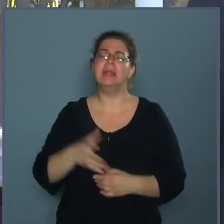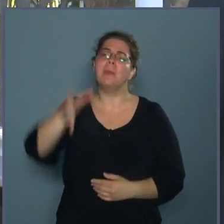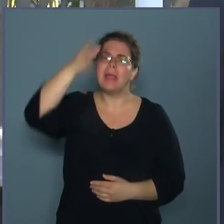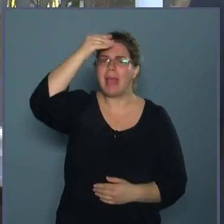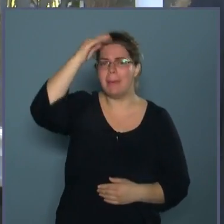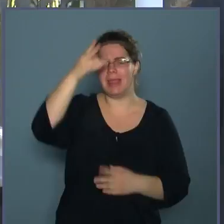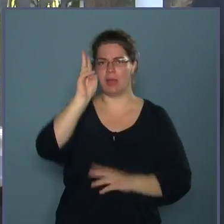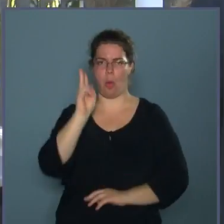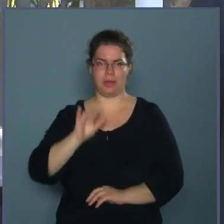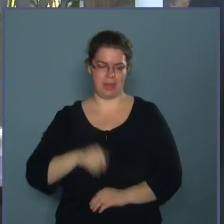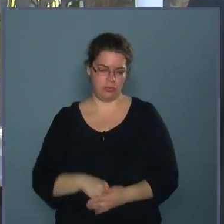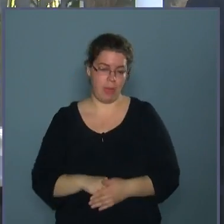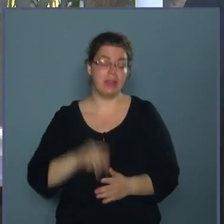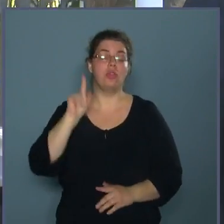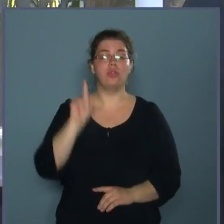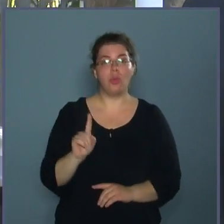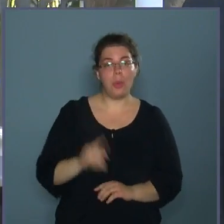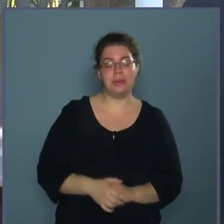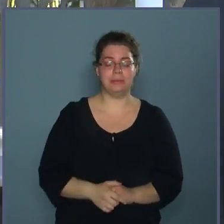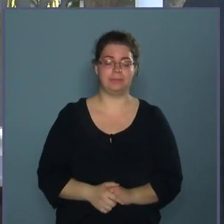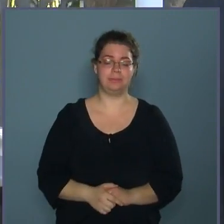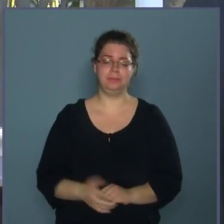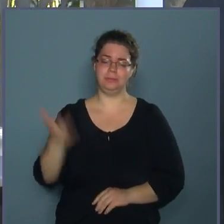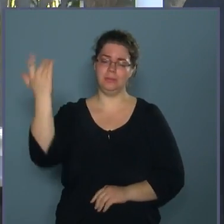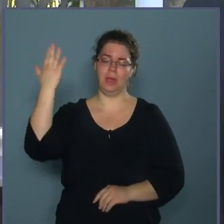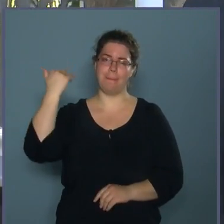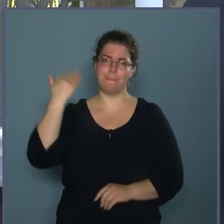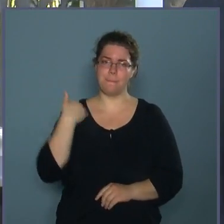emlék megőrzésében, sőt a múlt